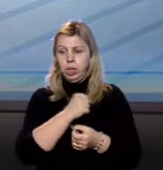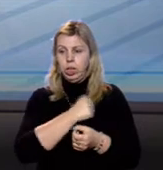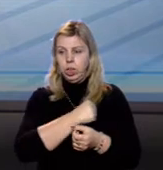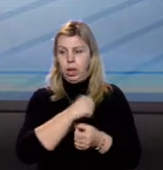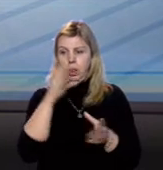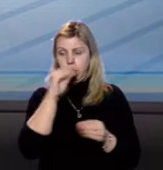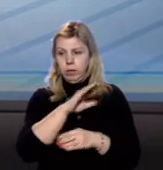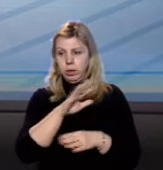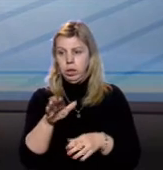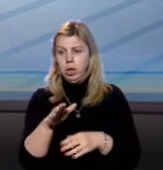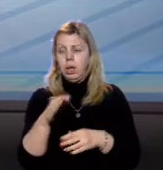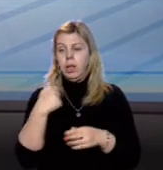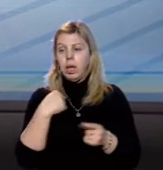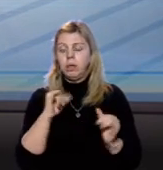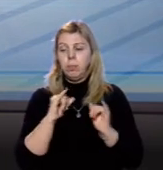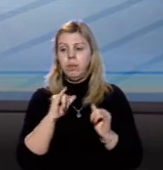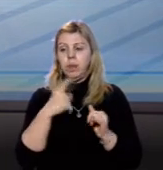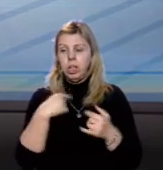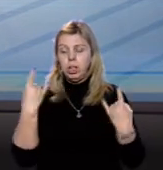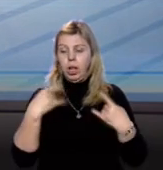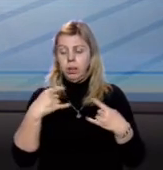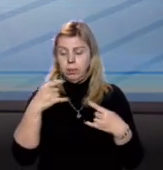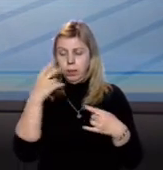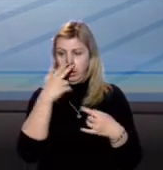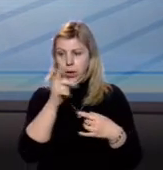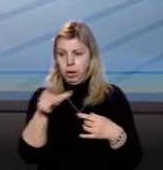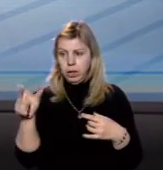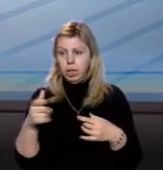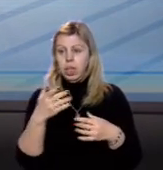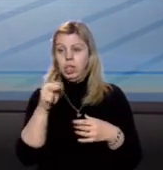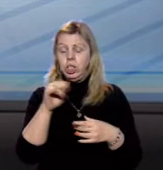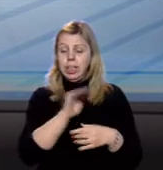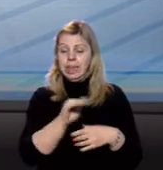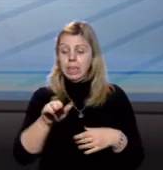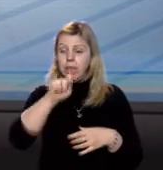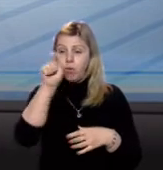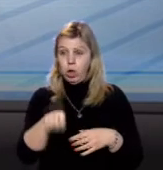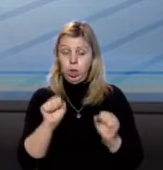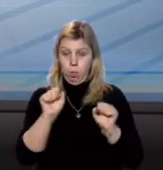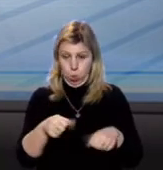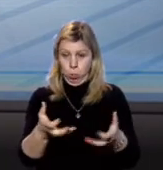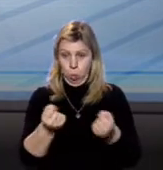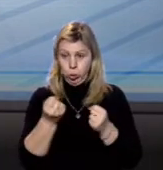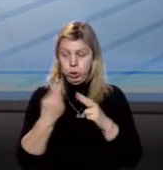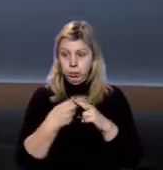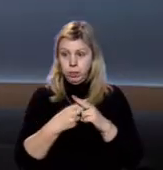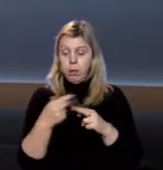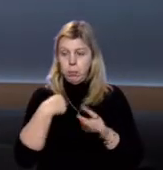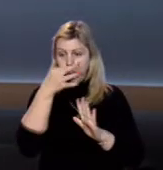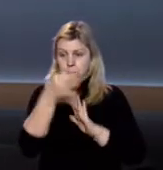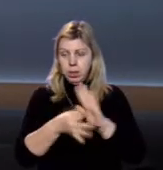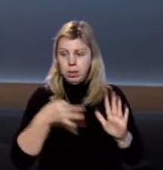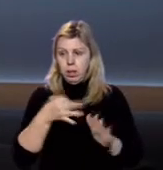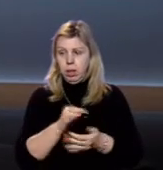на жаль, не встигли. Я сподіваюся, наші глядачі, чи діти війни можуть отримати пільги? Ось мені